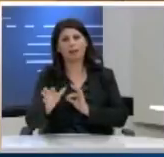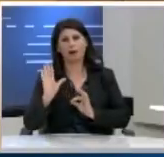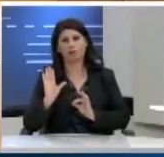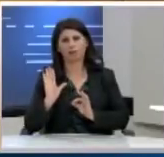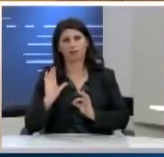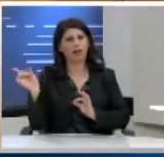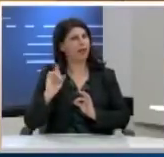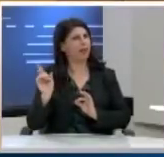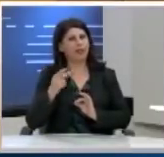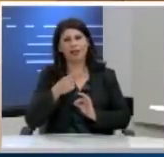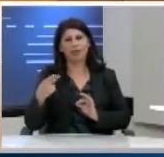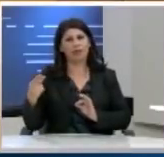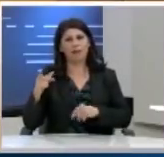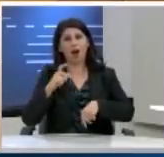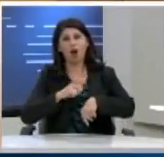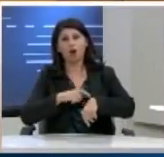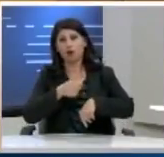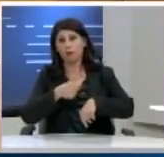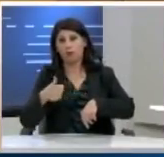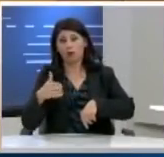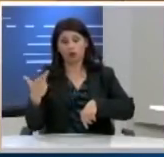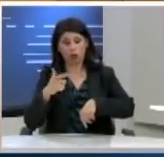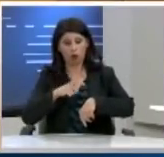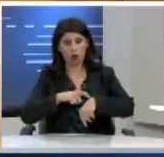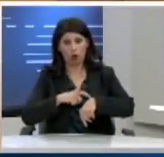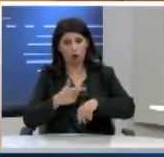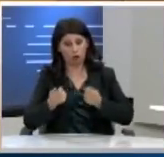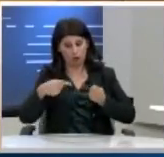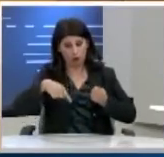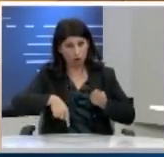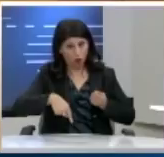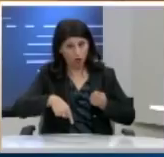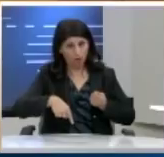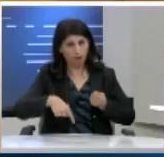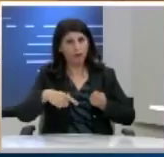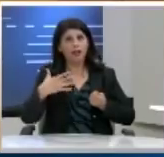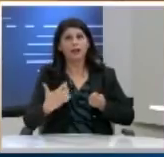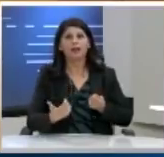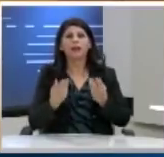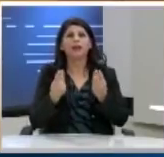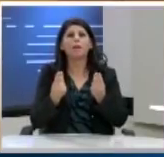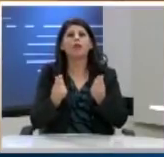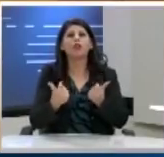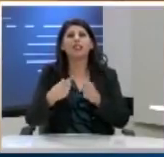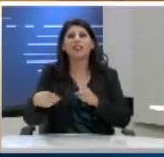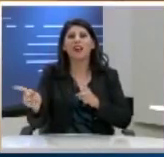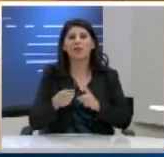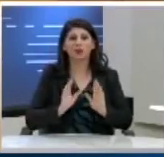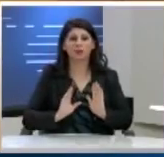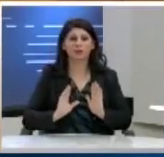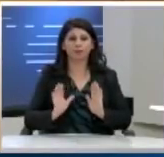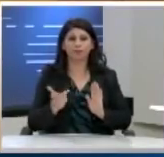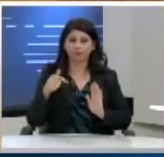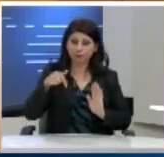θέμα χρονικής μόνο, ότι η χρόνο, ότι το κάνουμε τώρα. Είναι και ποιοτική η διαφορά. Γιατί αυτή